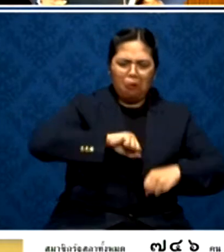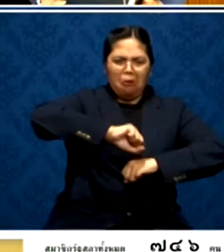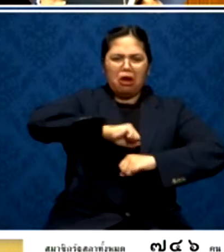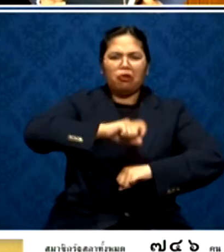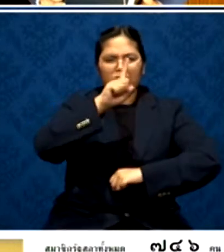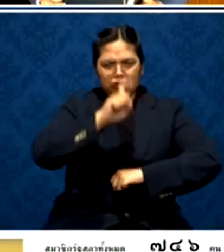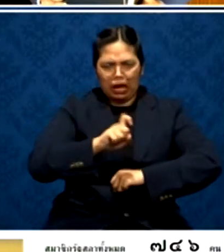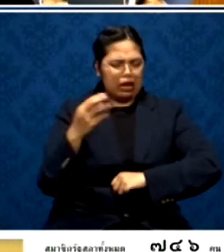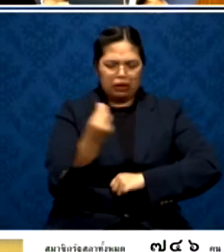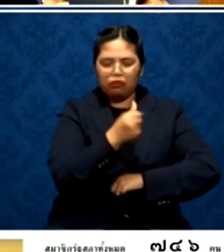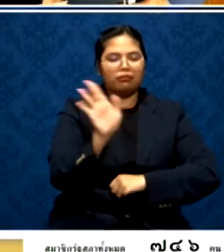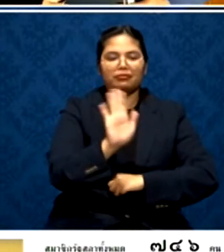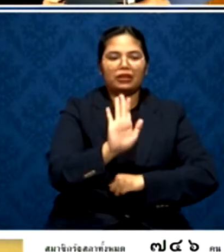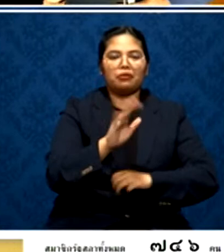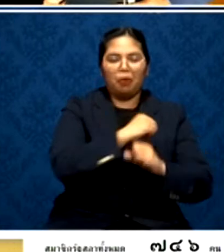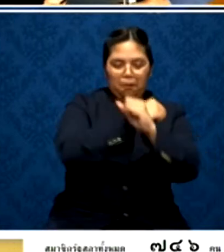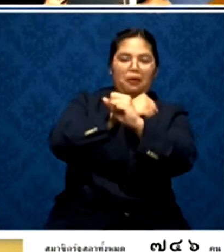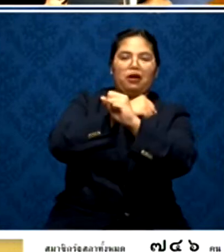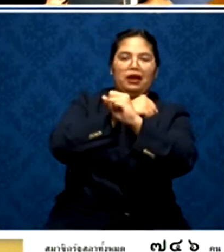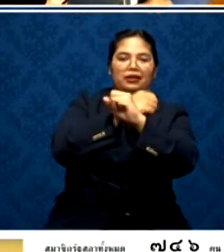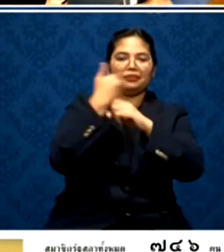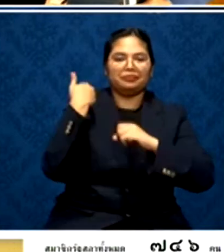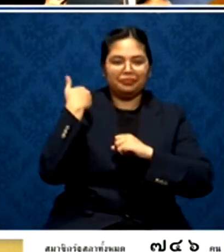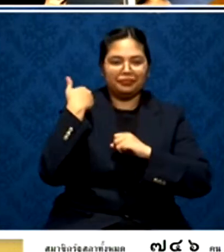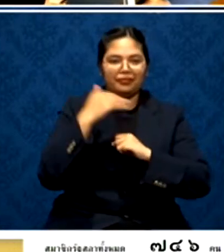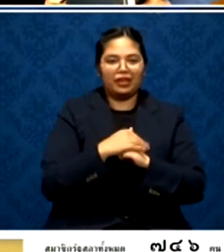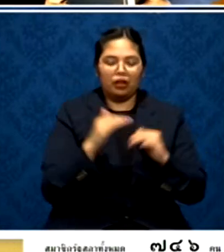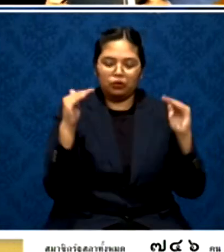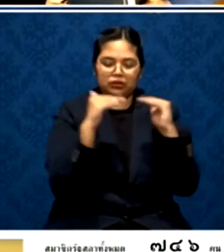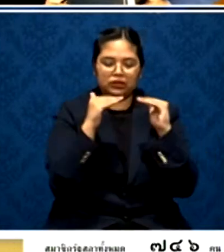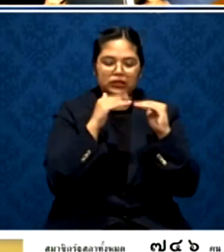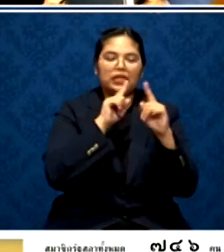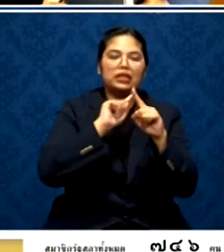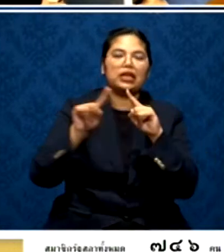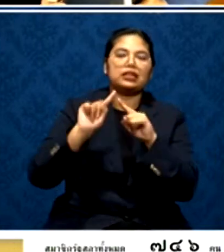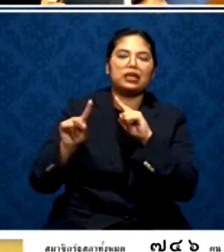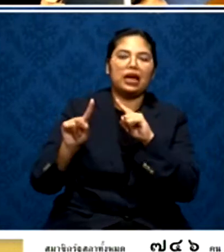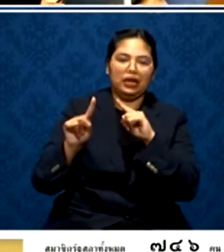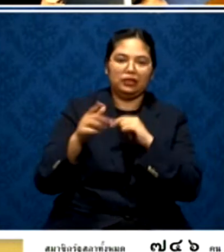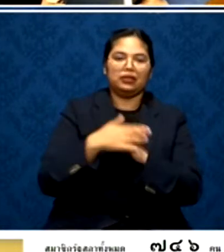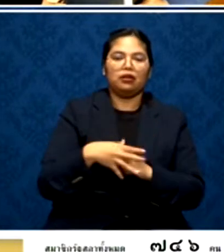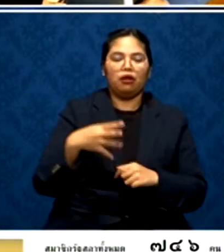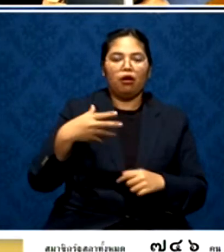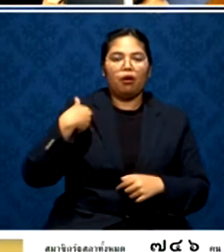ควบคู่กับการสร้างสันติภาพและการปกป้องสิทธิมนุษยชน